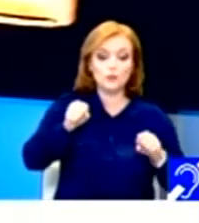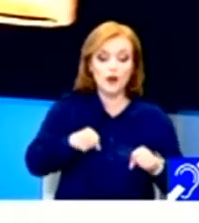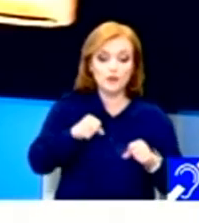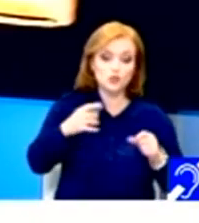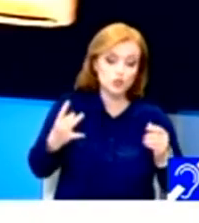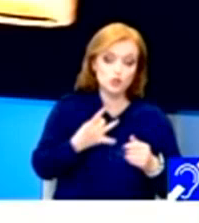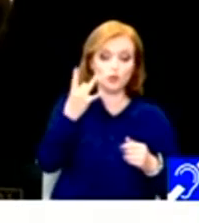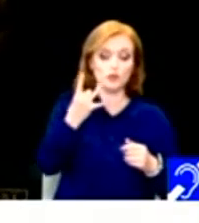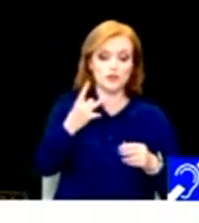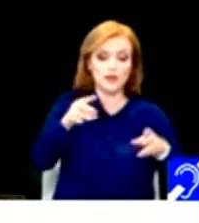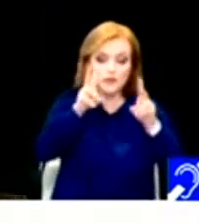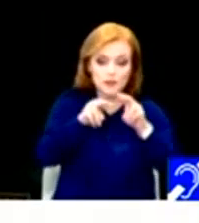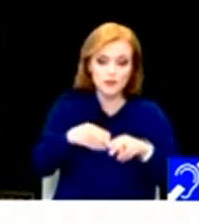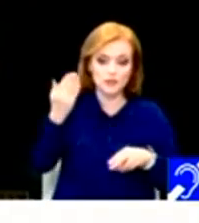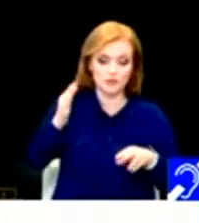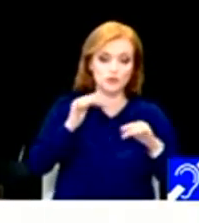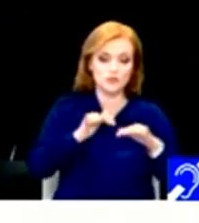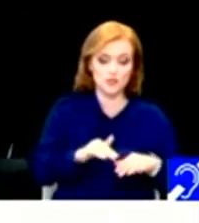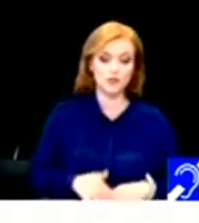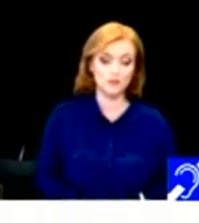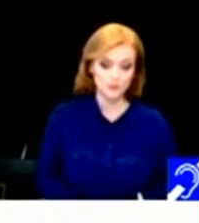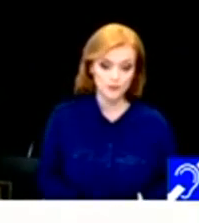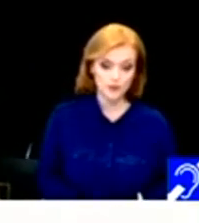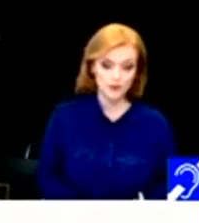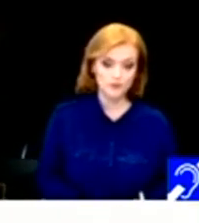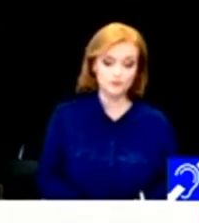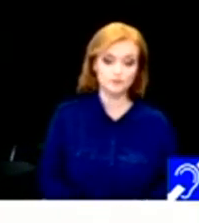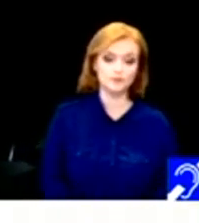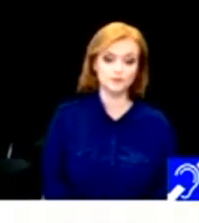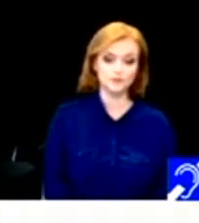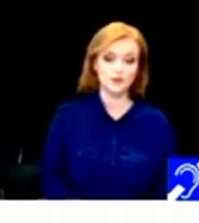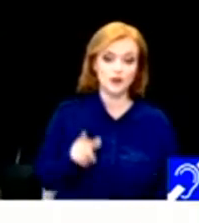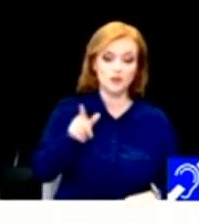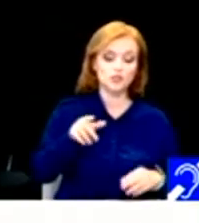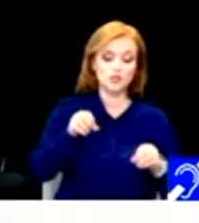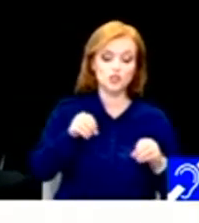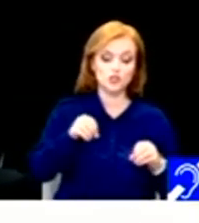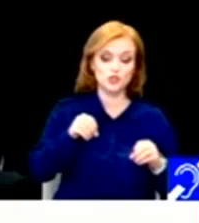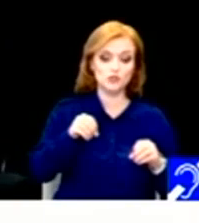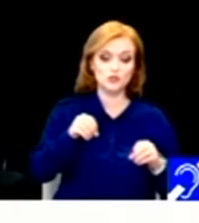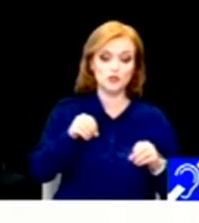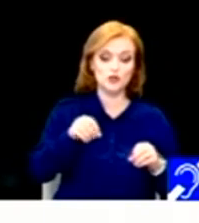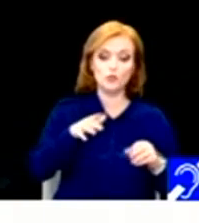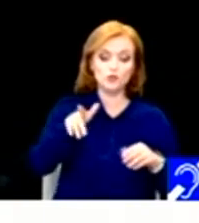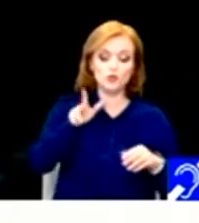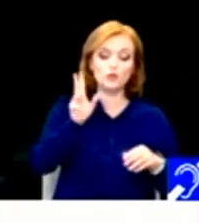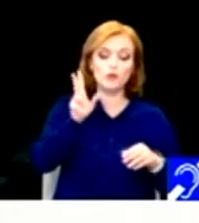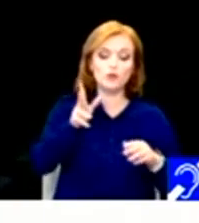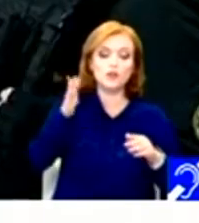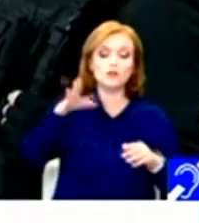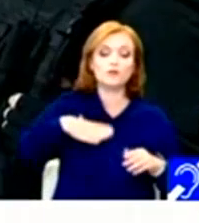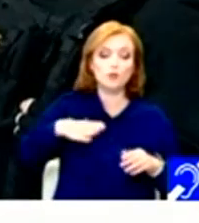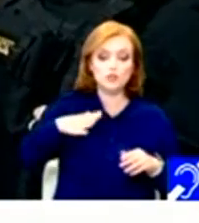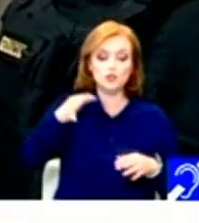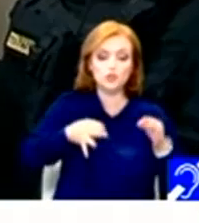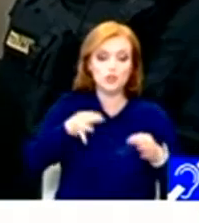dosarul. Magistrații în altă instanță au stabilit că judecătorii care s-au pronunțat asupra vinovăției unei persoane nu mai sunt în drept să examineze cererea